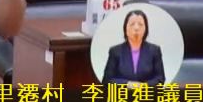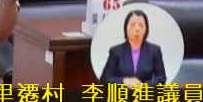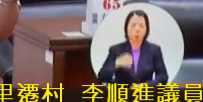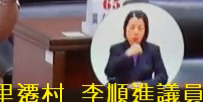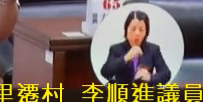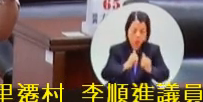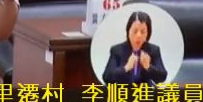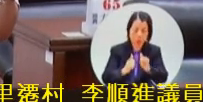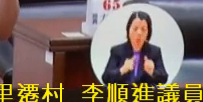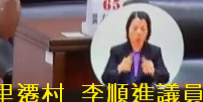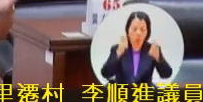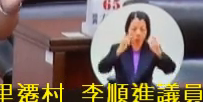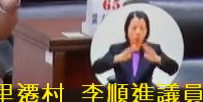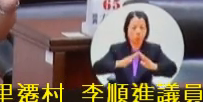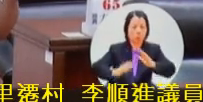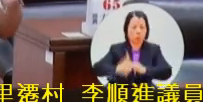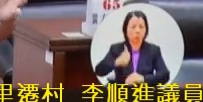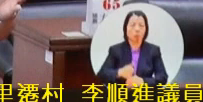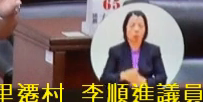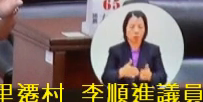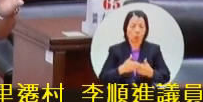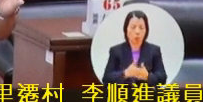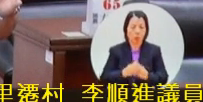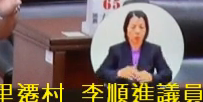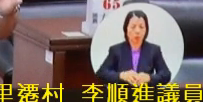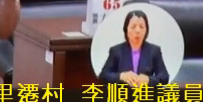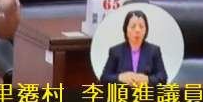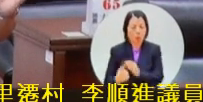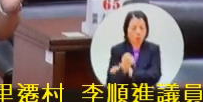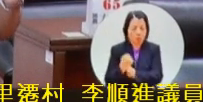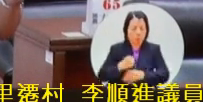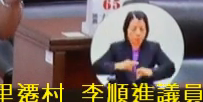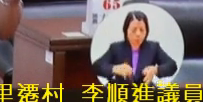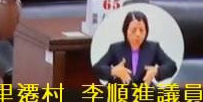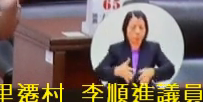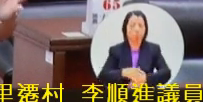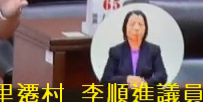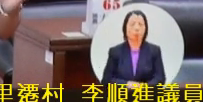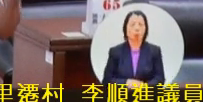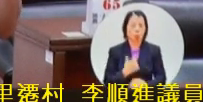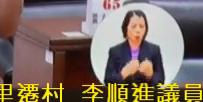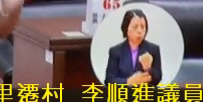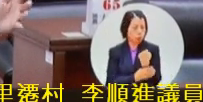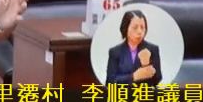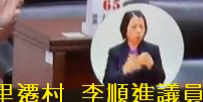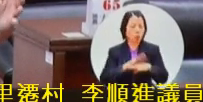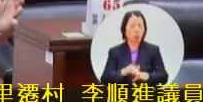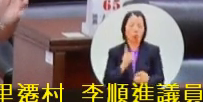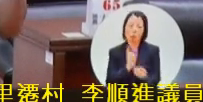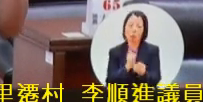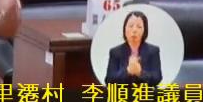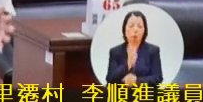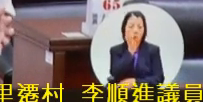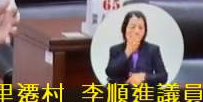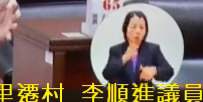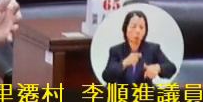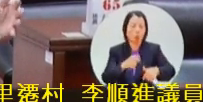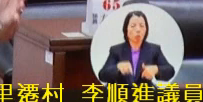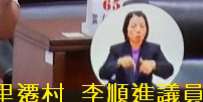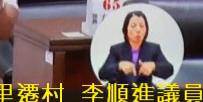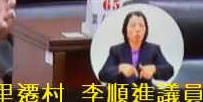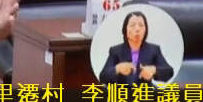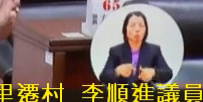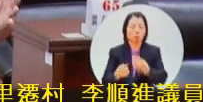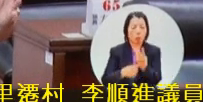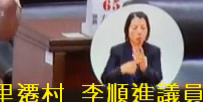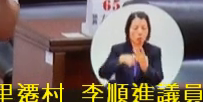高雄市长要拼经济，我们全力支持，但是。石化业将来的我们的石化专区循环园区，